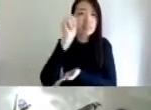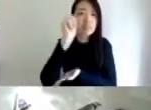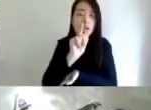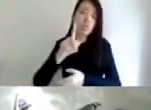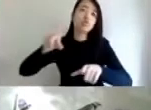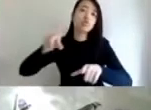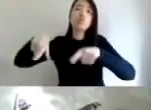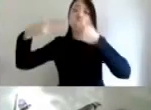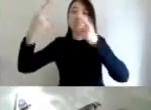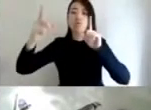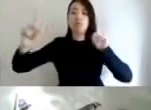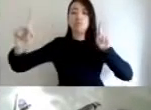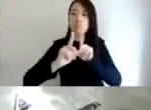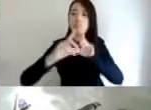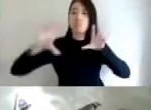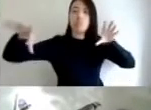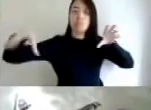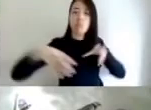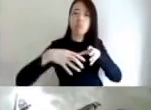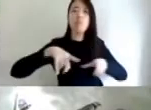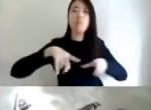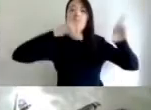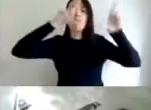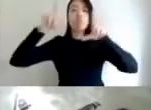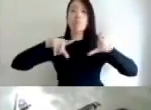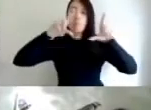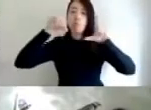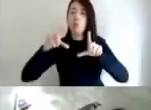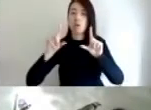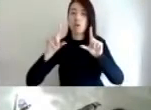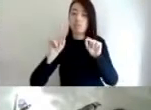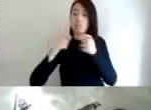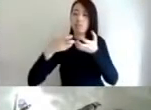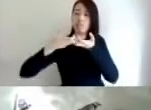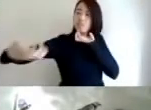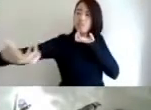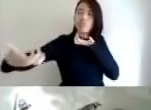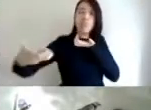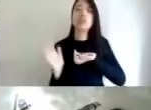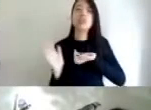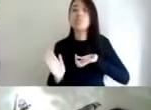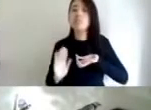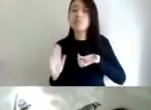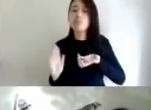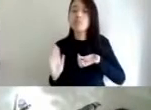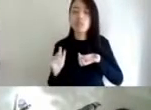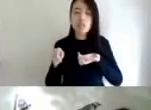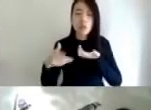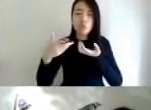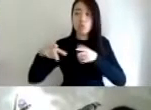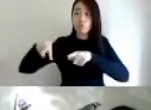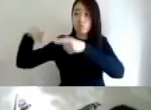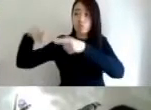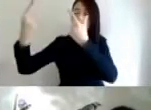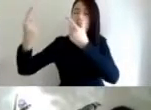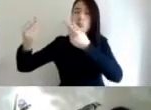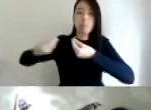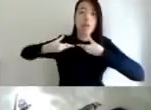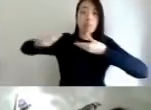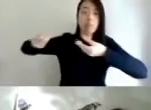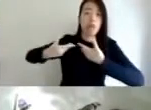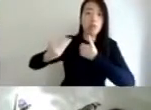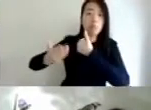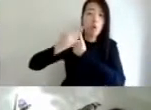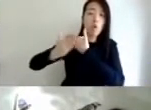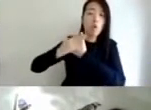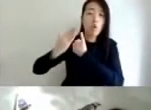佢唔係我哋唔係分開嘅，因為咧樹木帶俾我哋好多好處啦，而我哋去